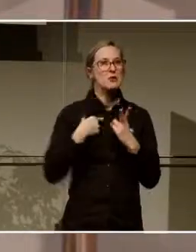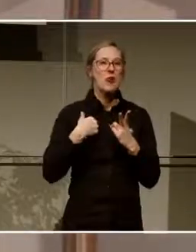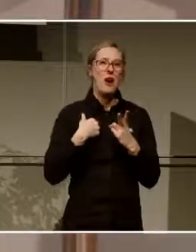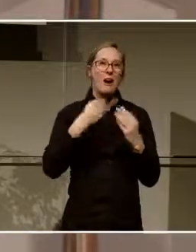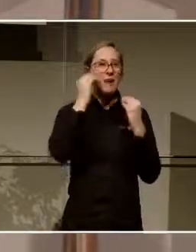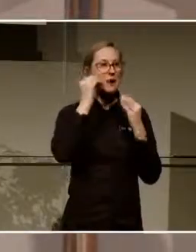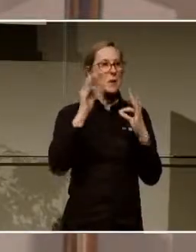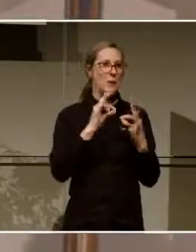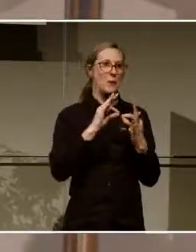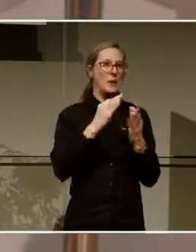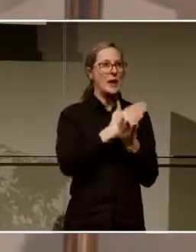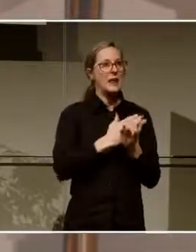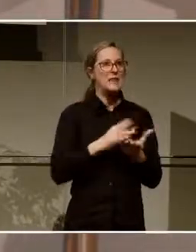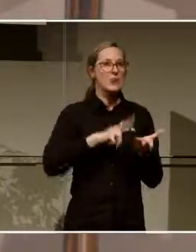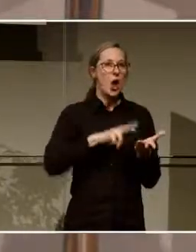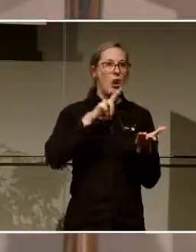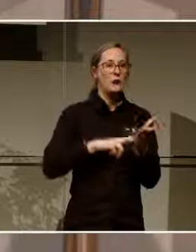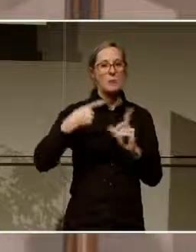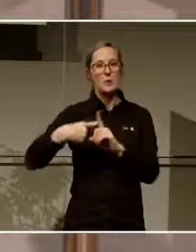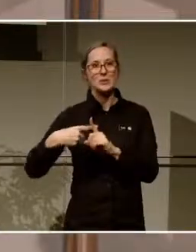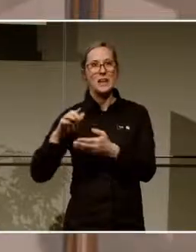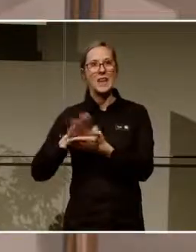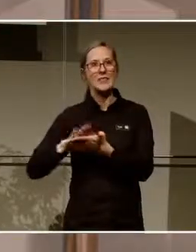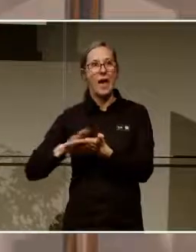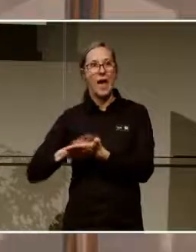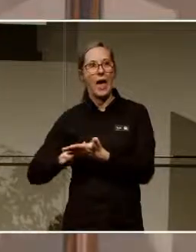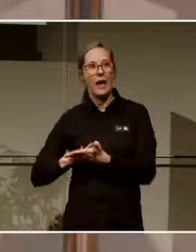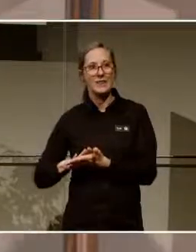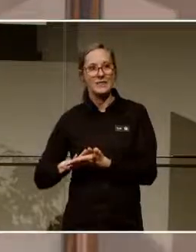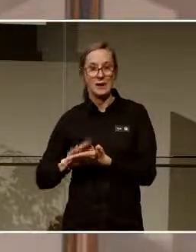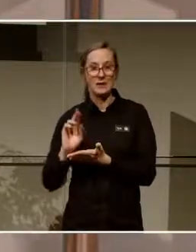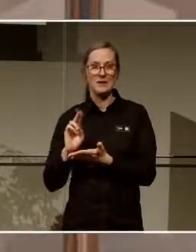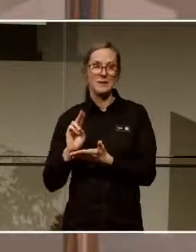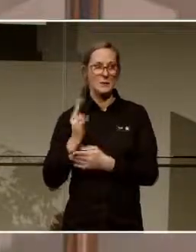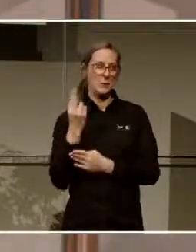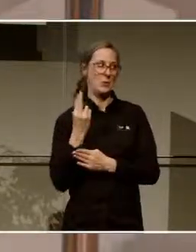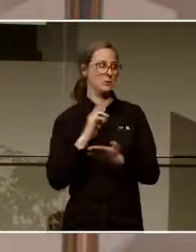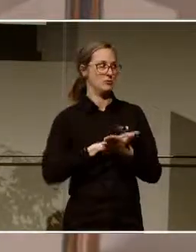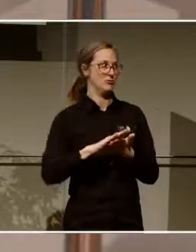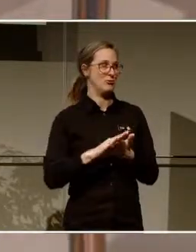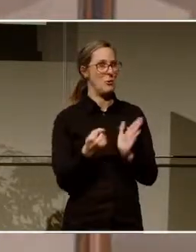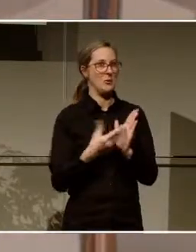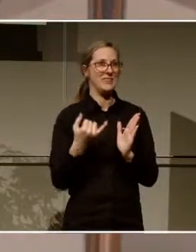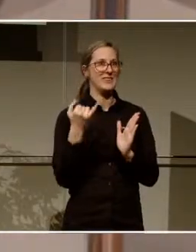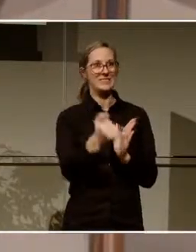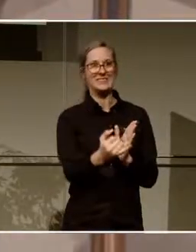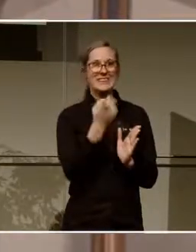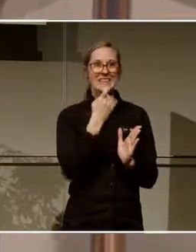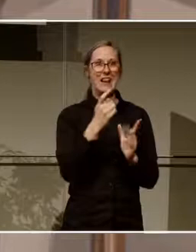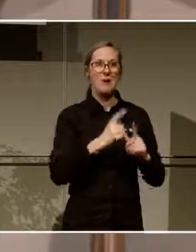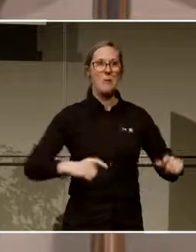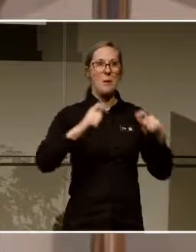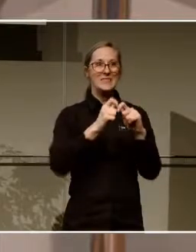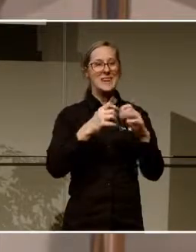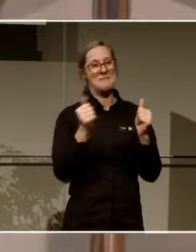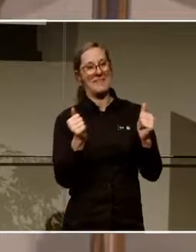min mobil så att den inte är så snuskig. Fast nu finns den ju inte för den ligger i Pers silverpåse. Så det var ju bra. Vi